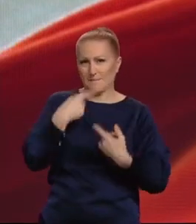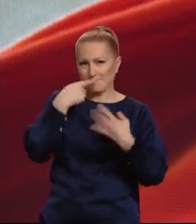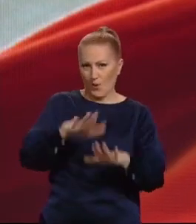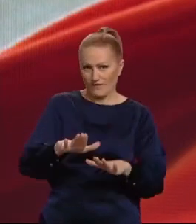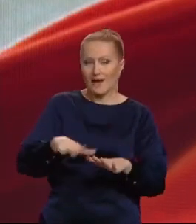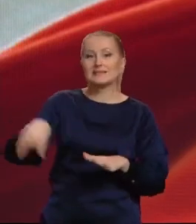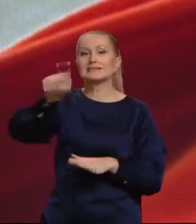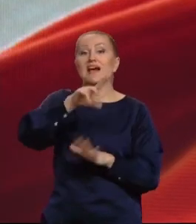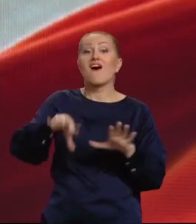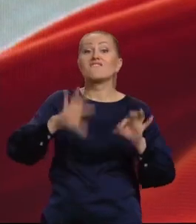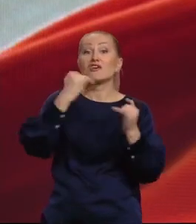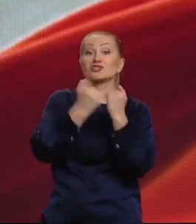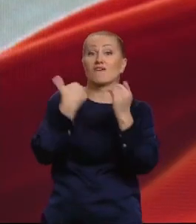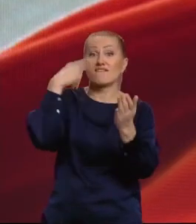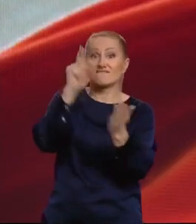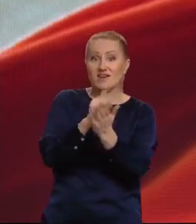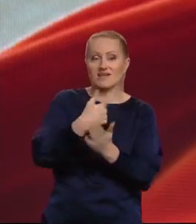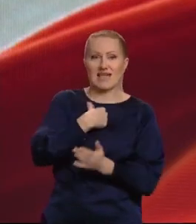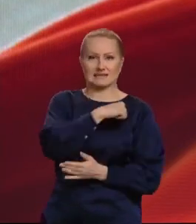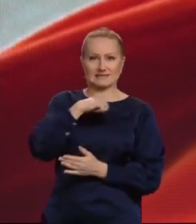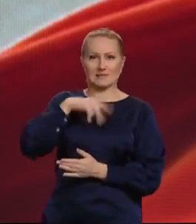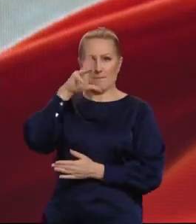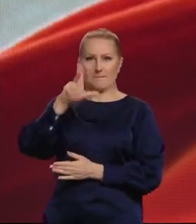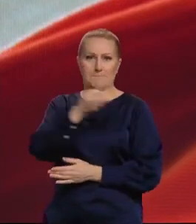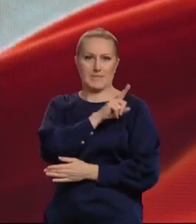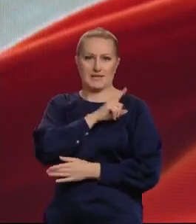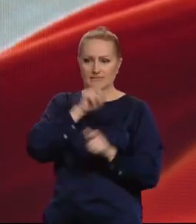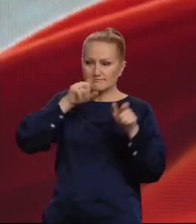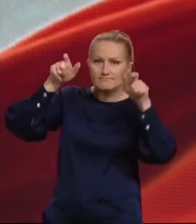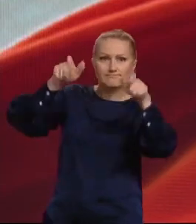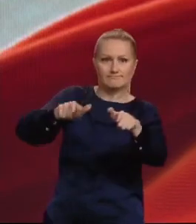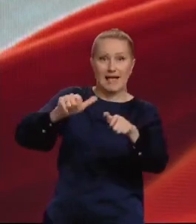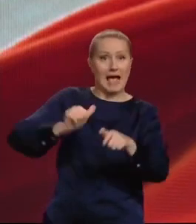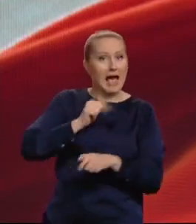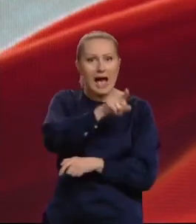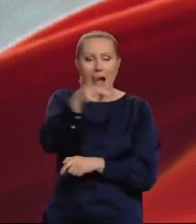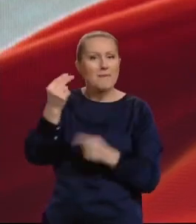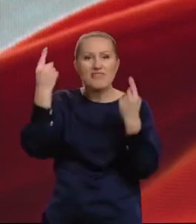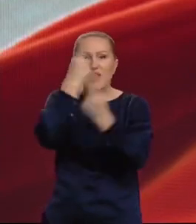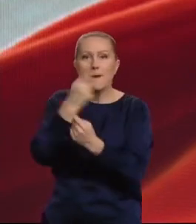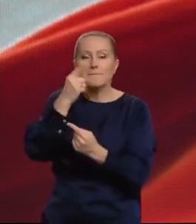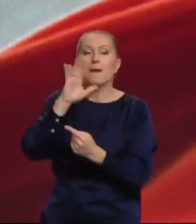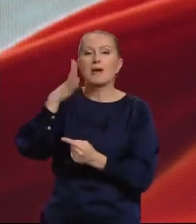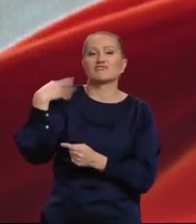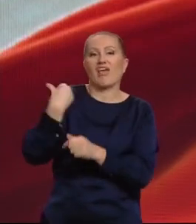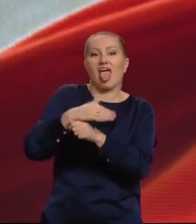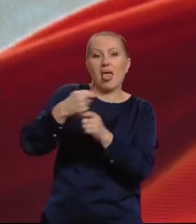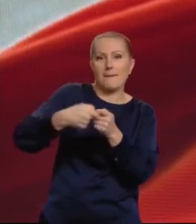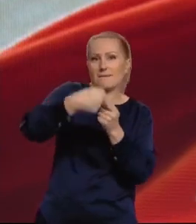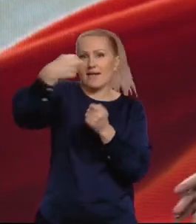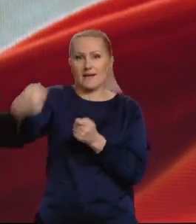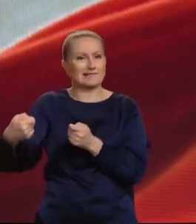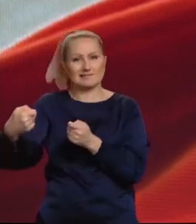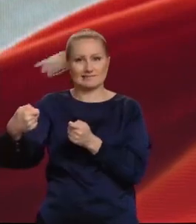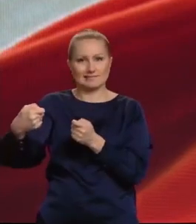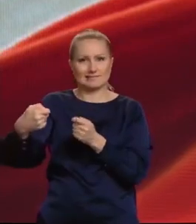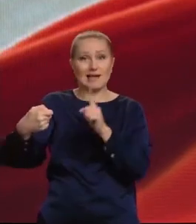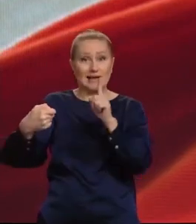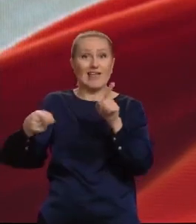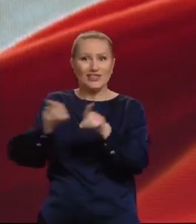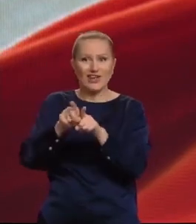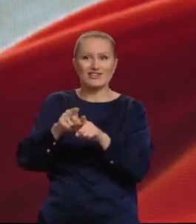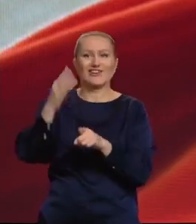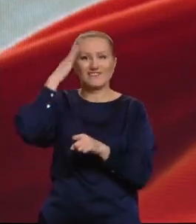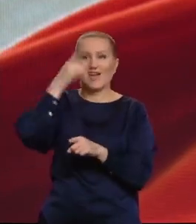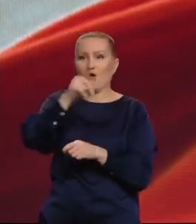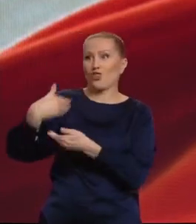wyborach będę pilnował osobiście, żeby nikomu do głowy nie przyszło podwyższanie wieku emerytalnego. I wiecie, już nie będę miał